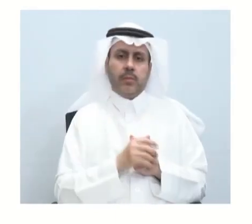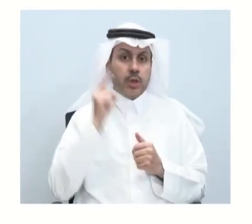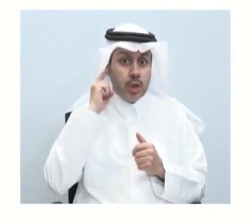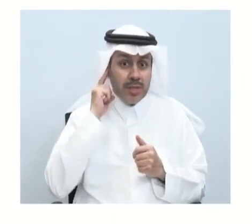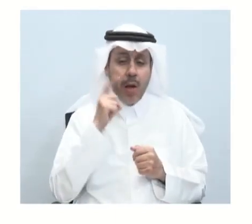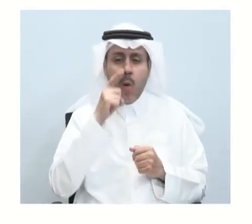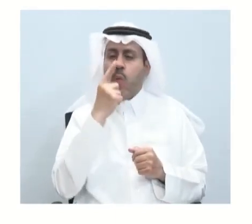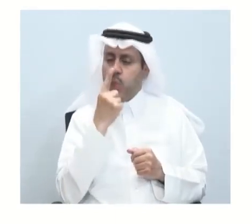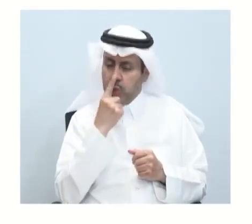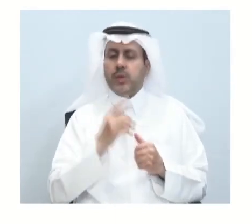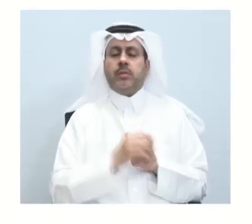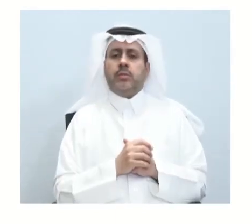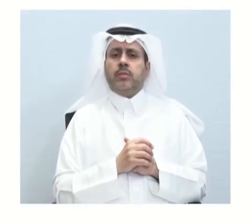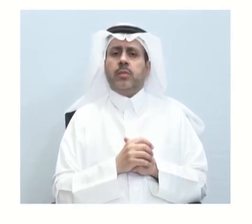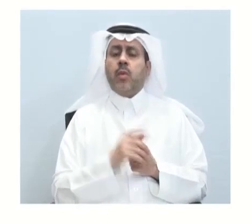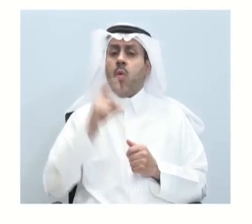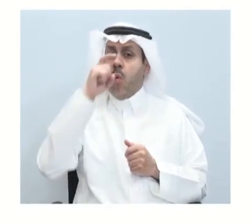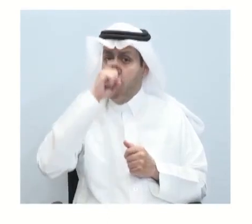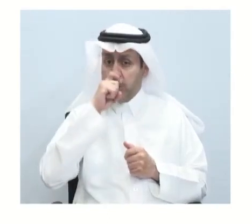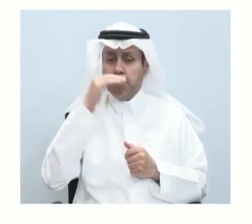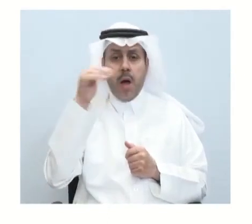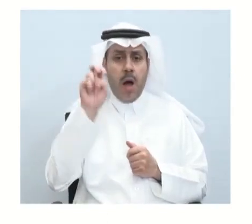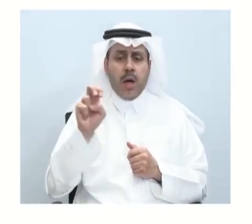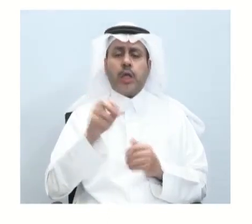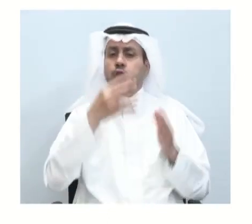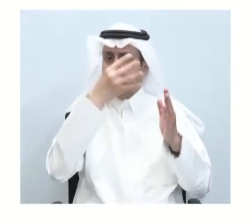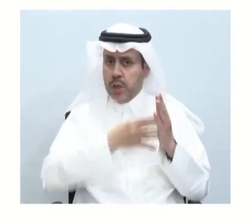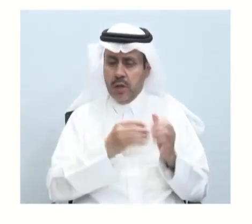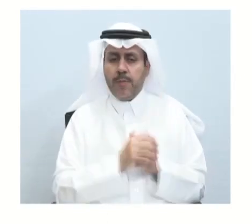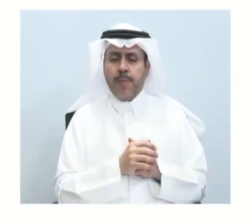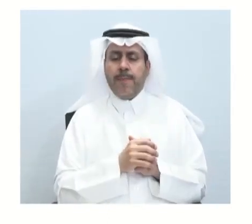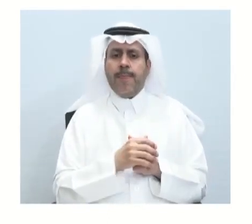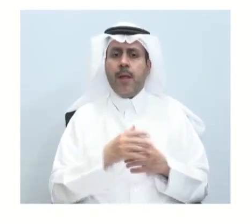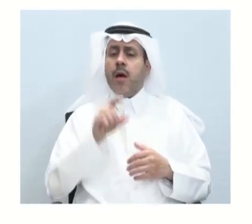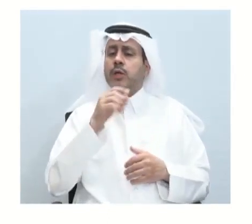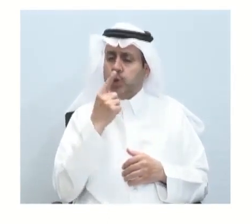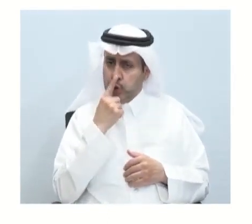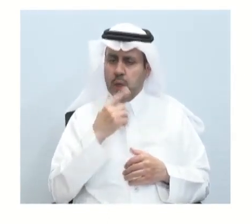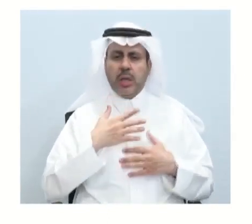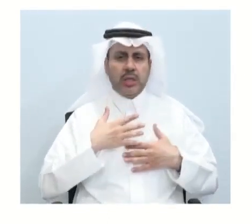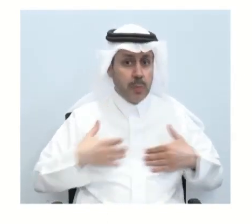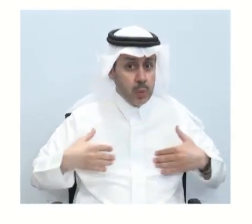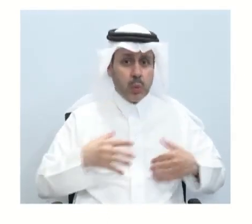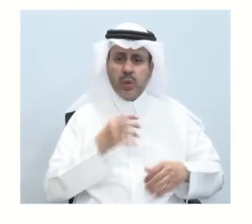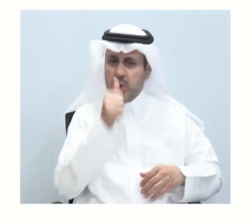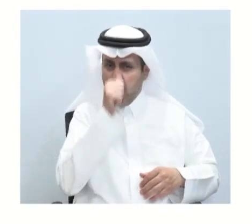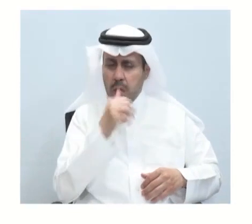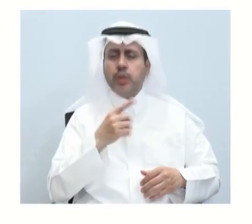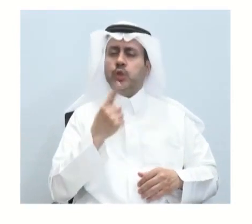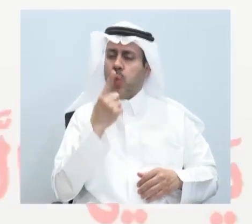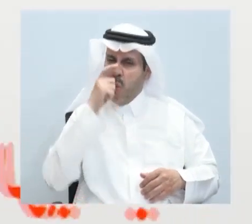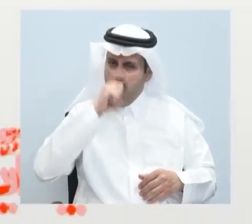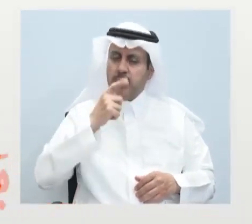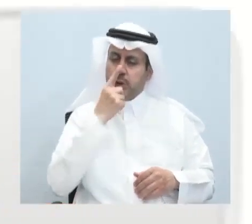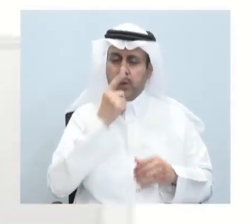والطاعه حق شرعي لولي الامر في المنشط والمكره والعسر واليسر فان الله سبحانه وتعالى اخبرنا